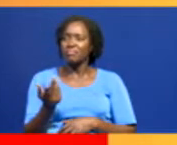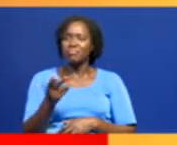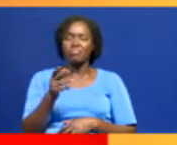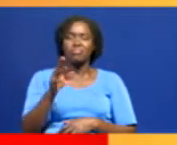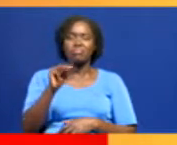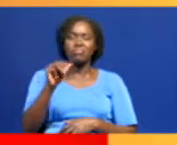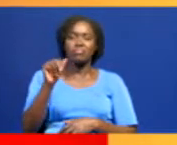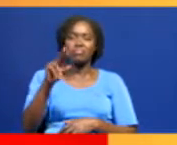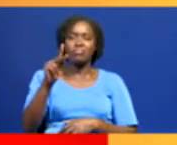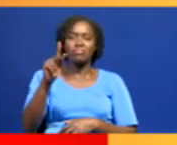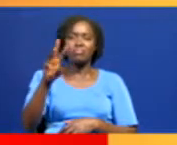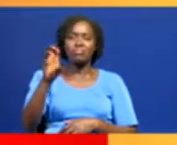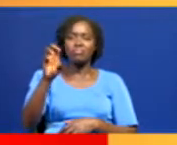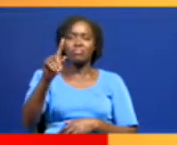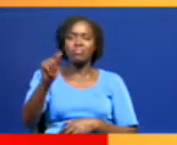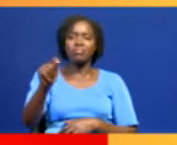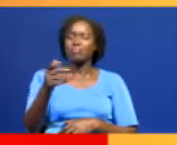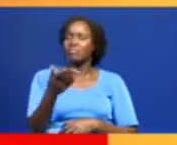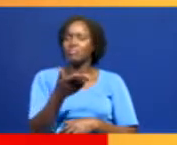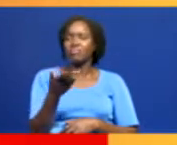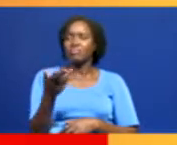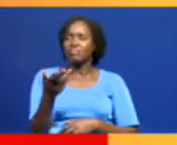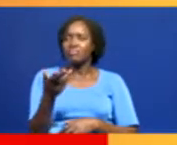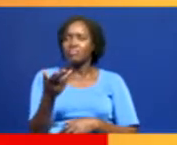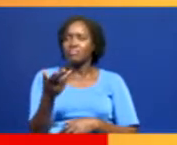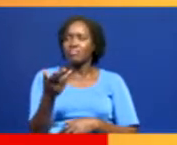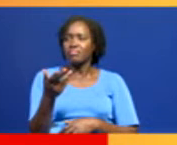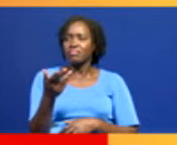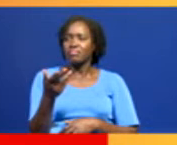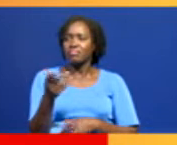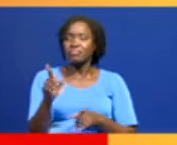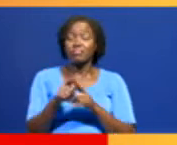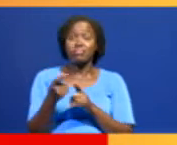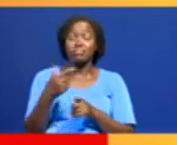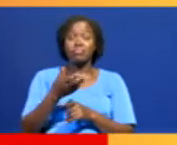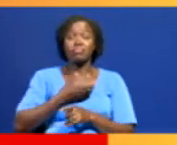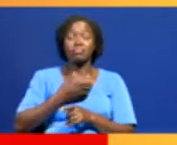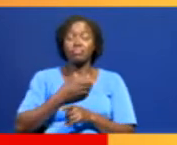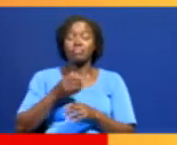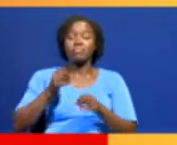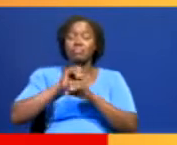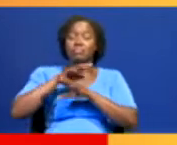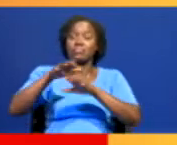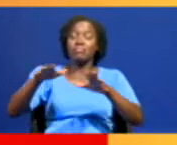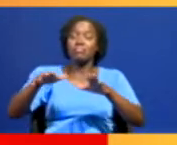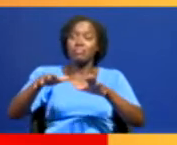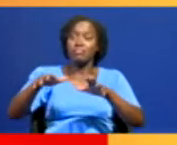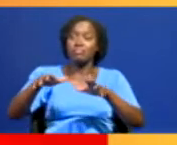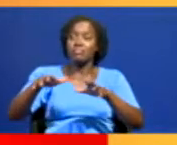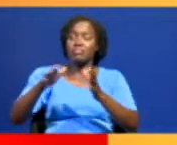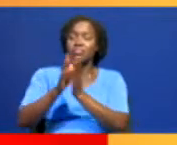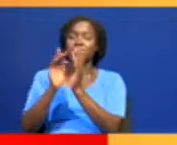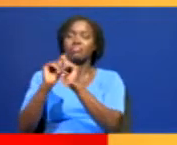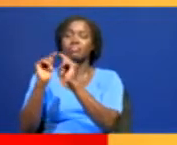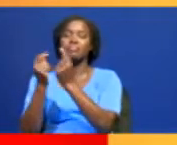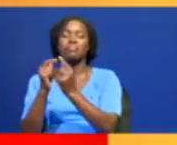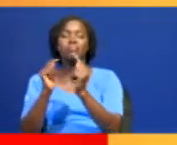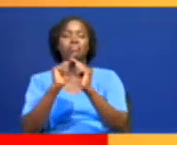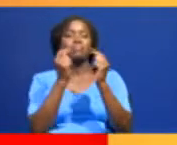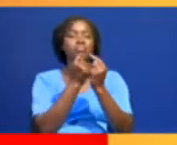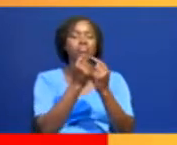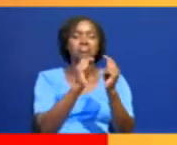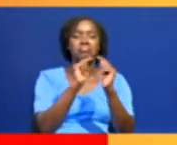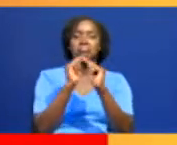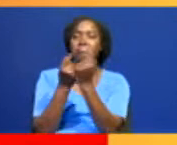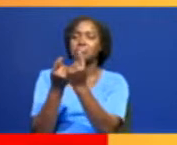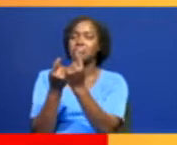Marakwet. So unakuta kwamba hata gatuzi zetu zimetuweka katika eneo la kikabila. Ndio